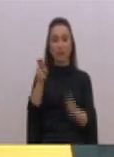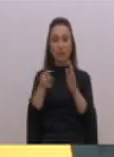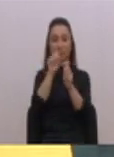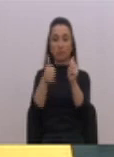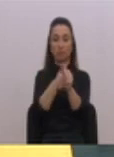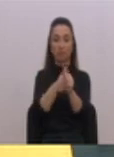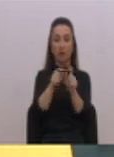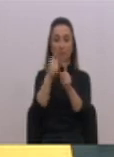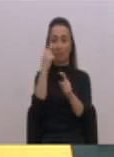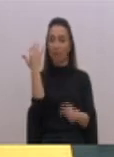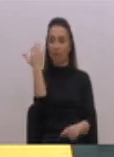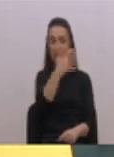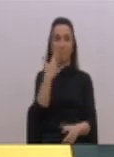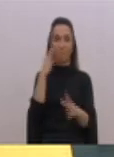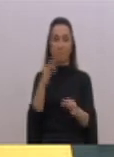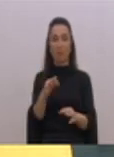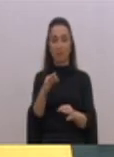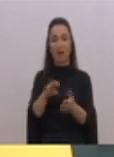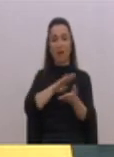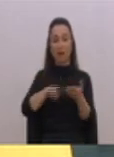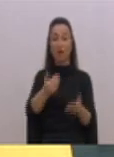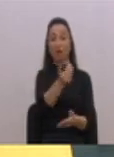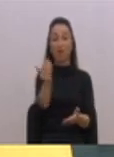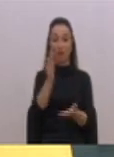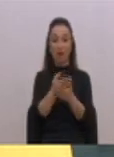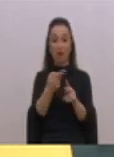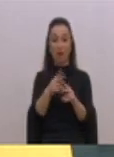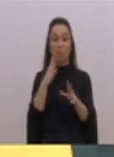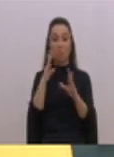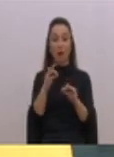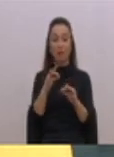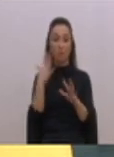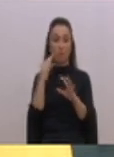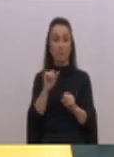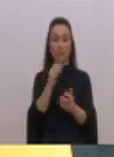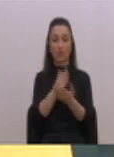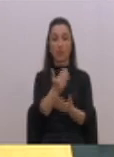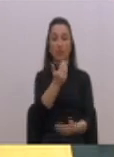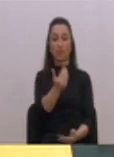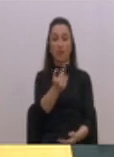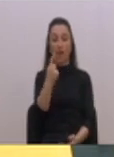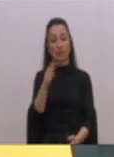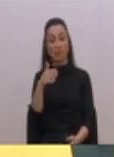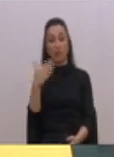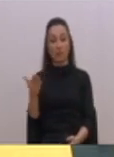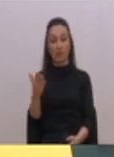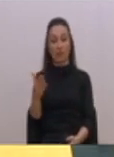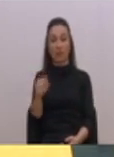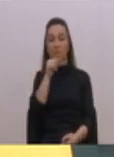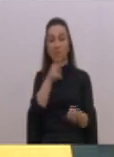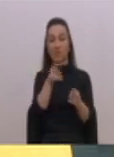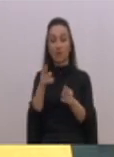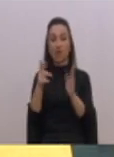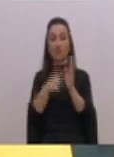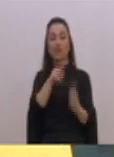თვალს მართლმსაჯულების გარეშე. მაგრამ თქვენ ხართ ამ მართლმსაჯულების მომხრე, სადაც თქვენ გინდათ რომ ერთის ხრივ მძარცველები,